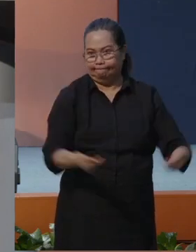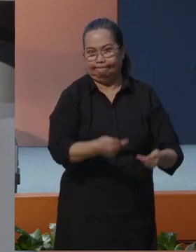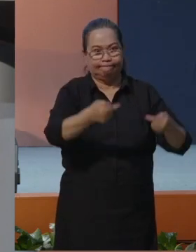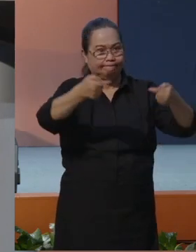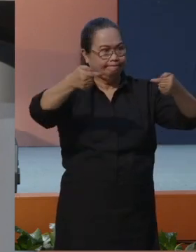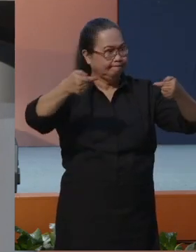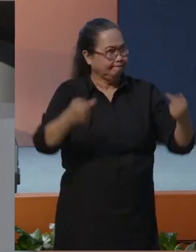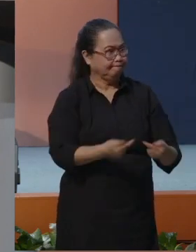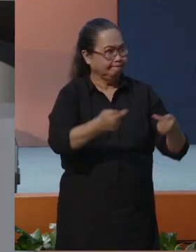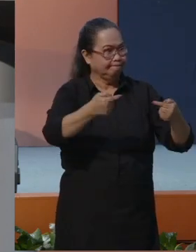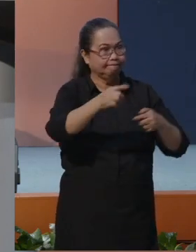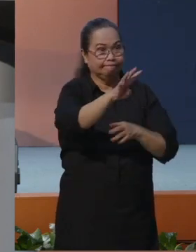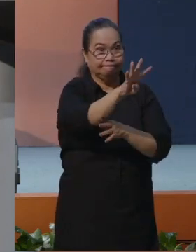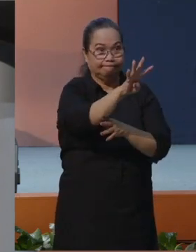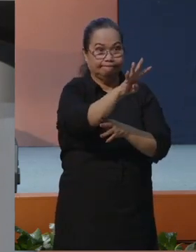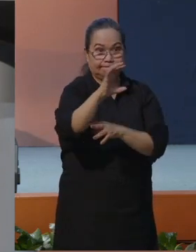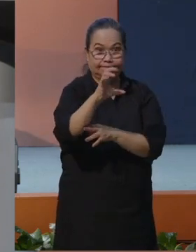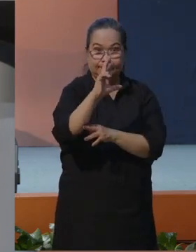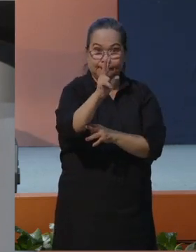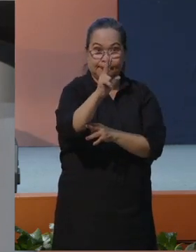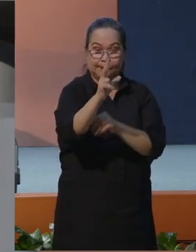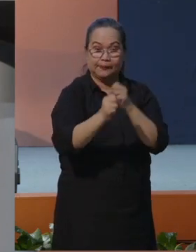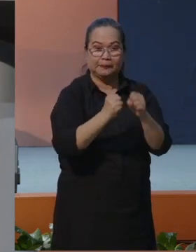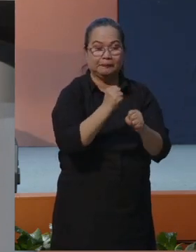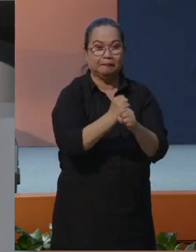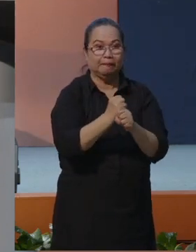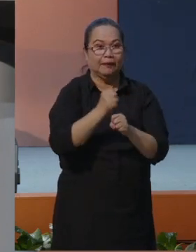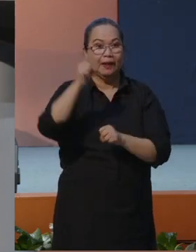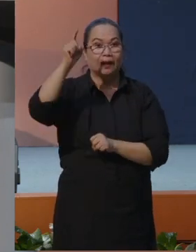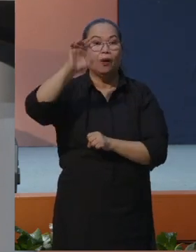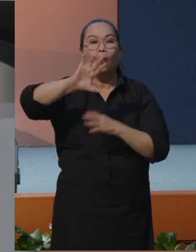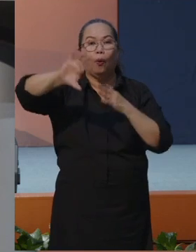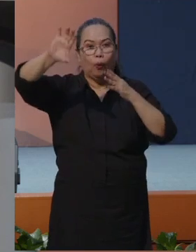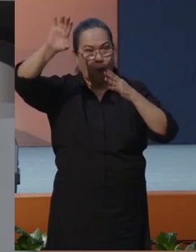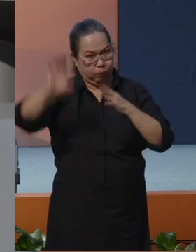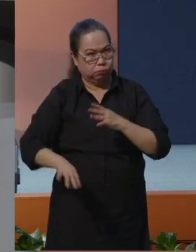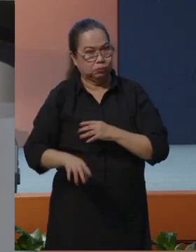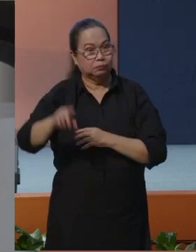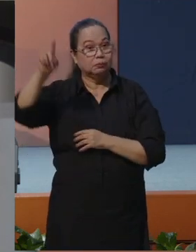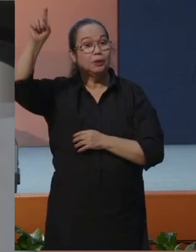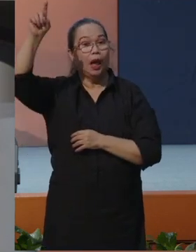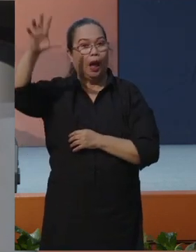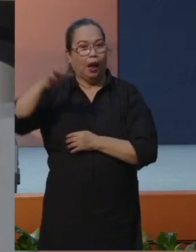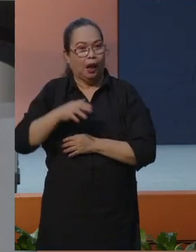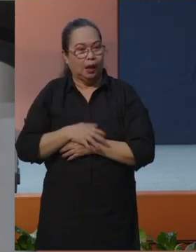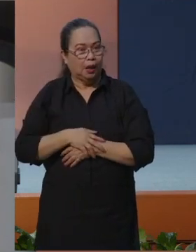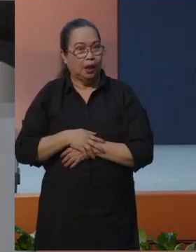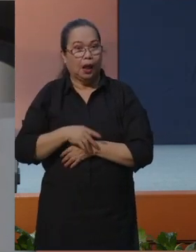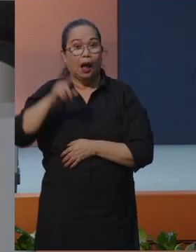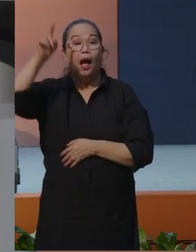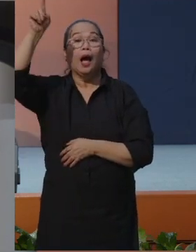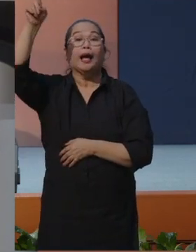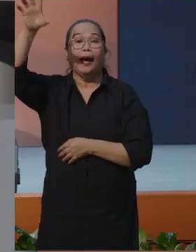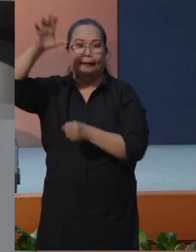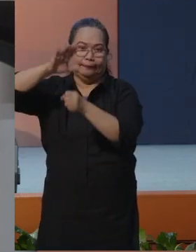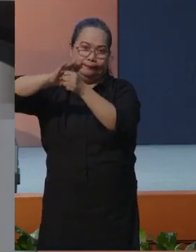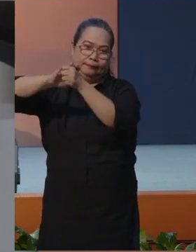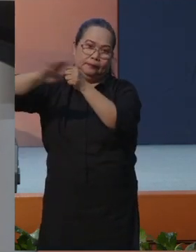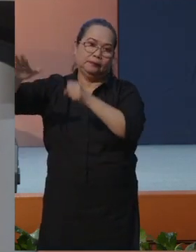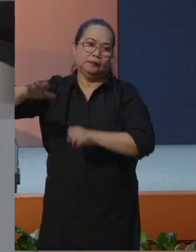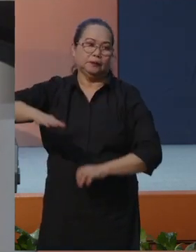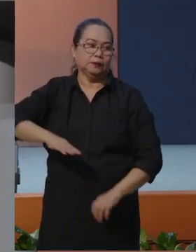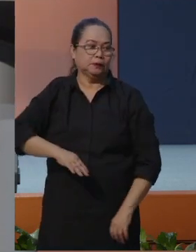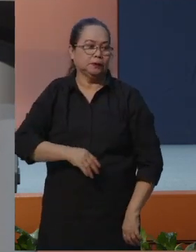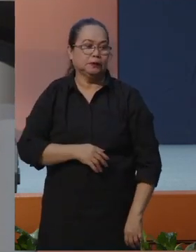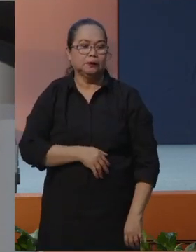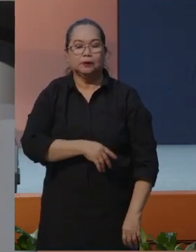In 430 years, na kumpleto na, sabi nga sa Tagalog, napuno na ang salop.